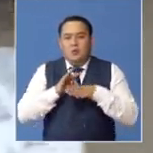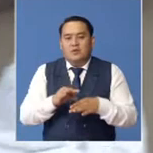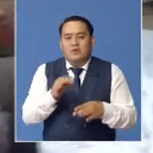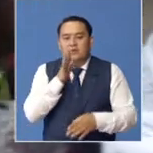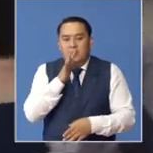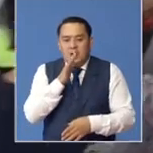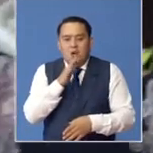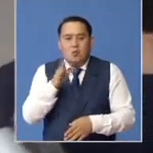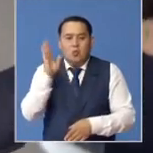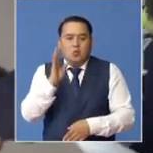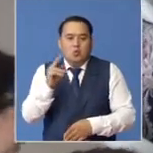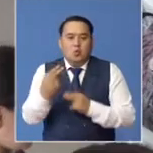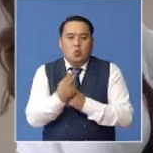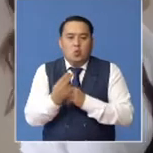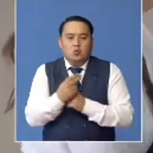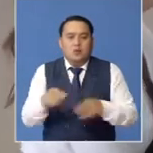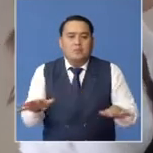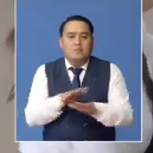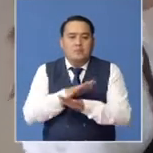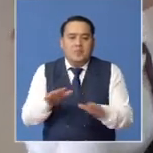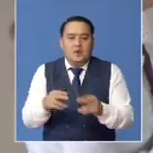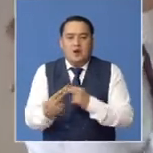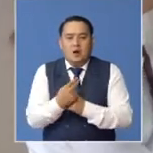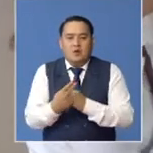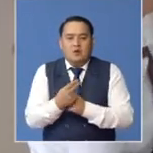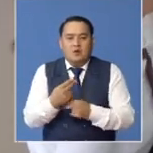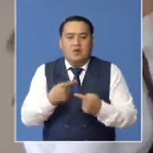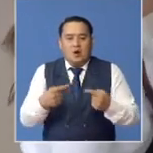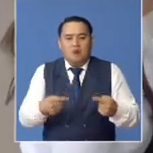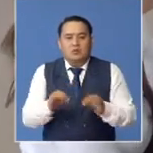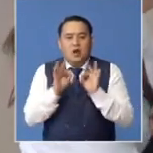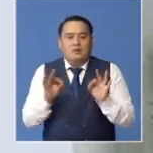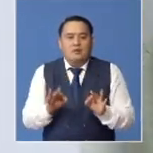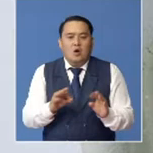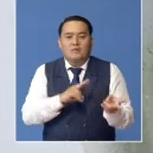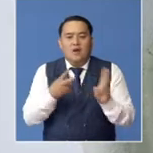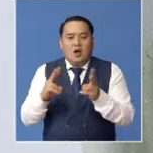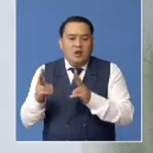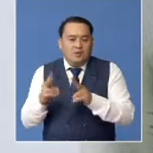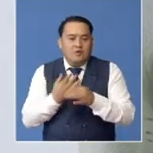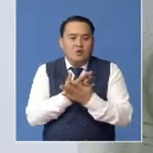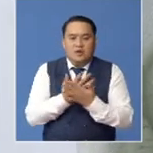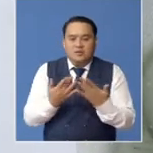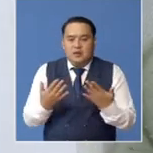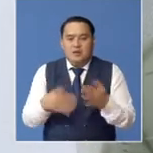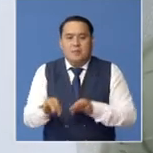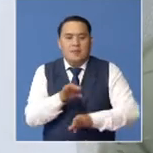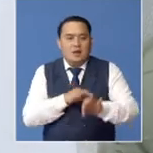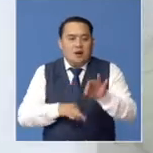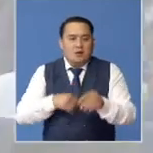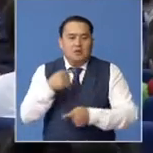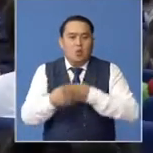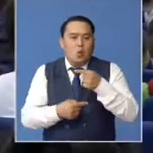время. В них будут учить хоровому пению, арт-терапии, гончарному ремеслу, фитнесу, хореографии. Запуск социального проекта